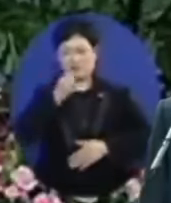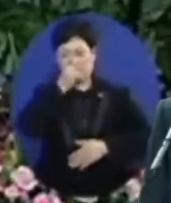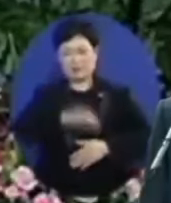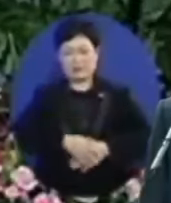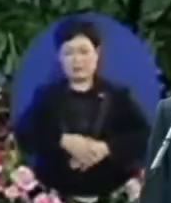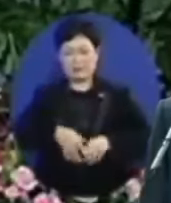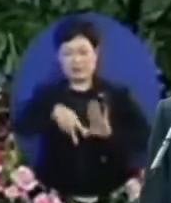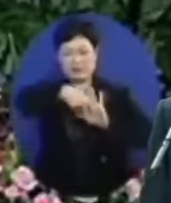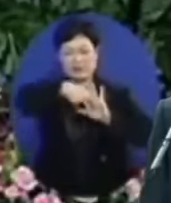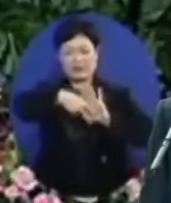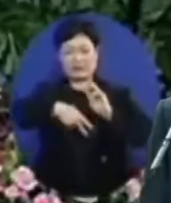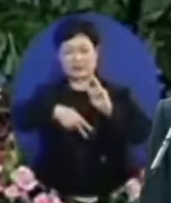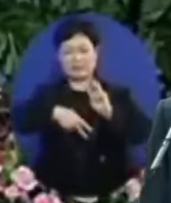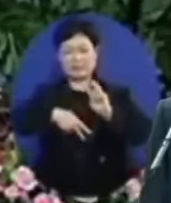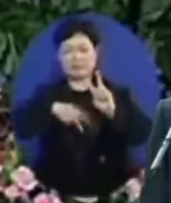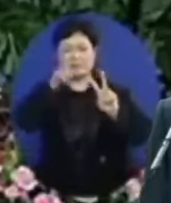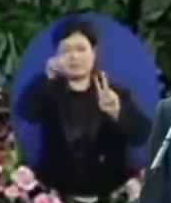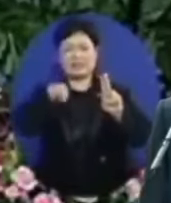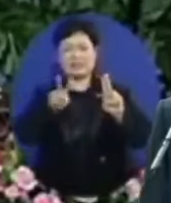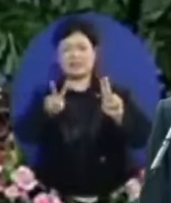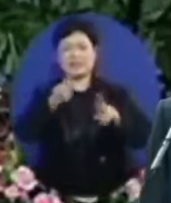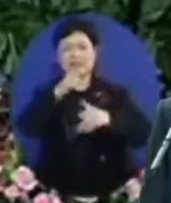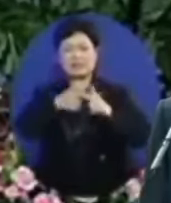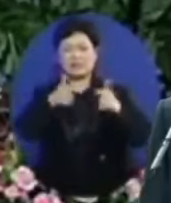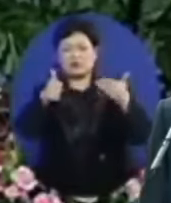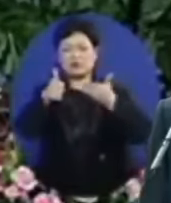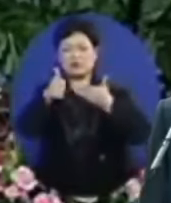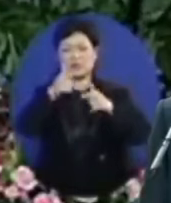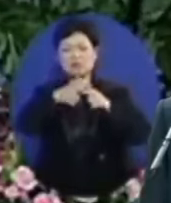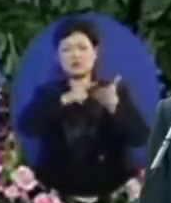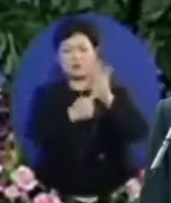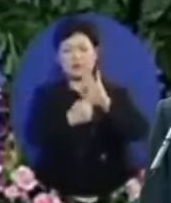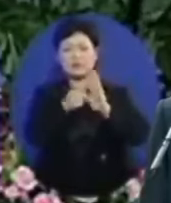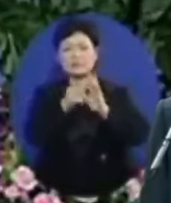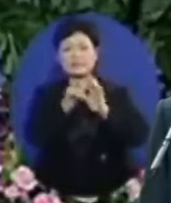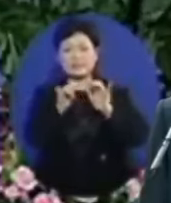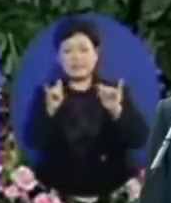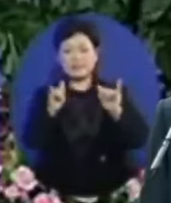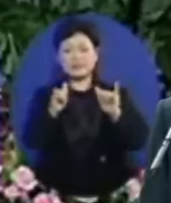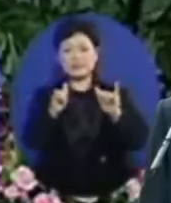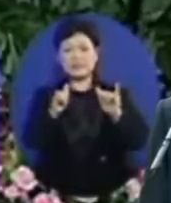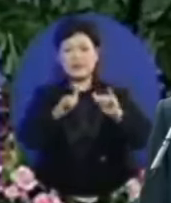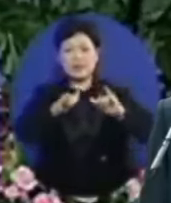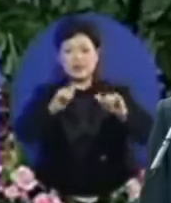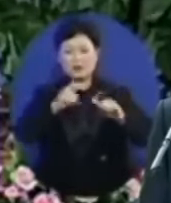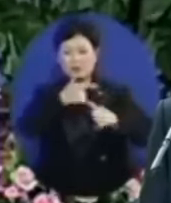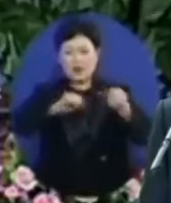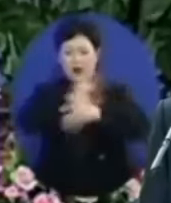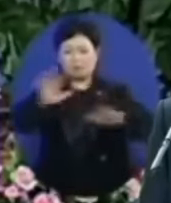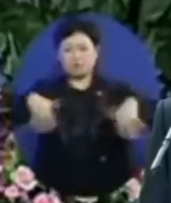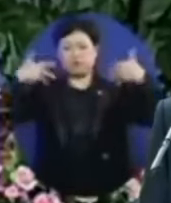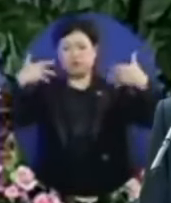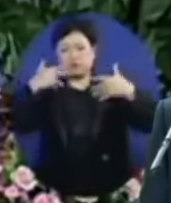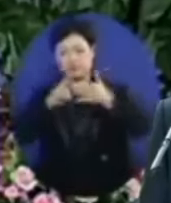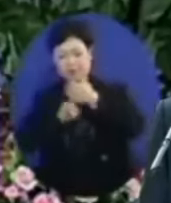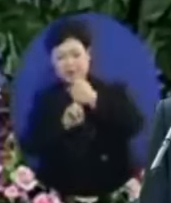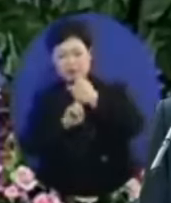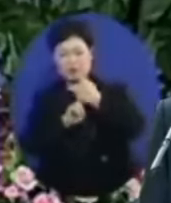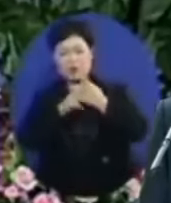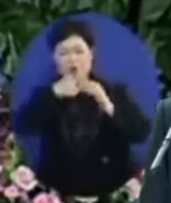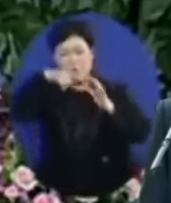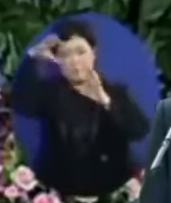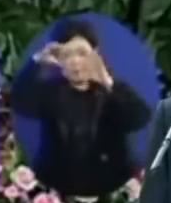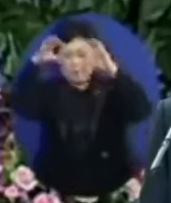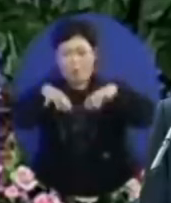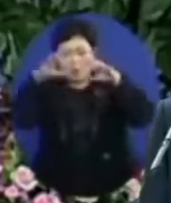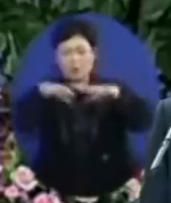이사야 32장 2절에 예수님을 어떻게 표현했냐면 또 그 사람은 광풍을 피하는 곳, 폭우를 가리우는 곳 같을